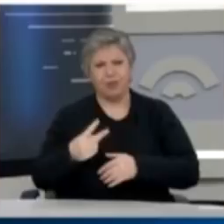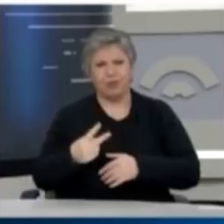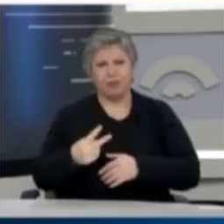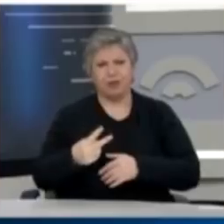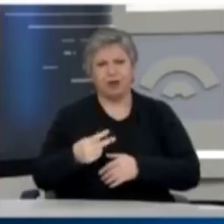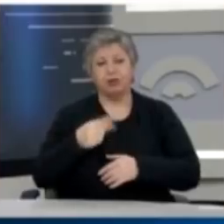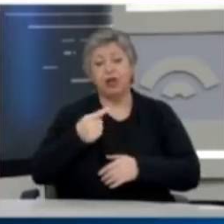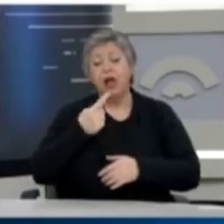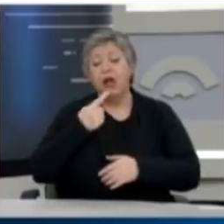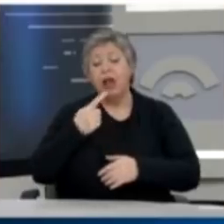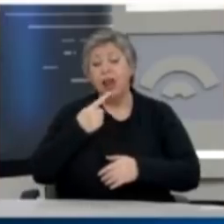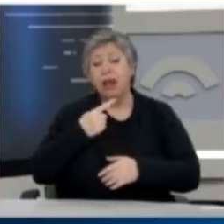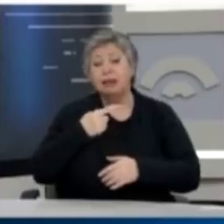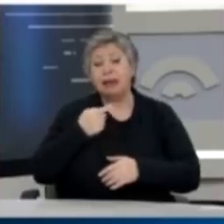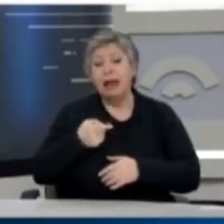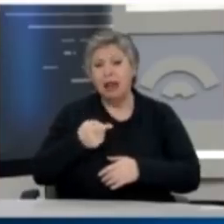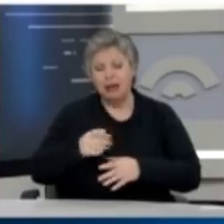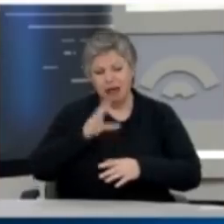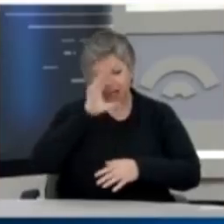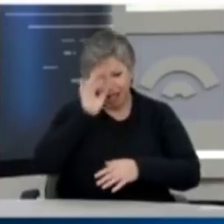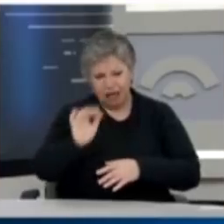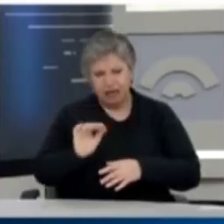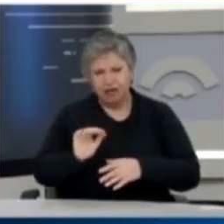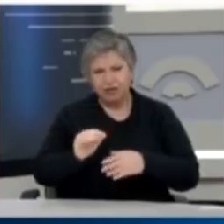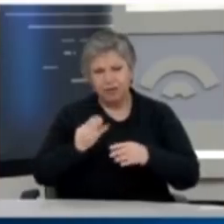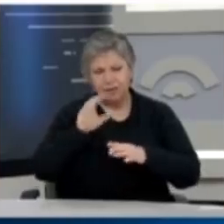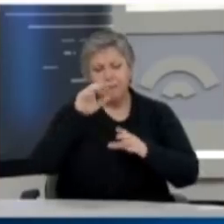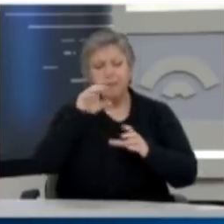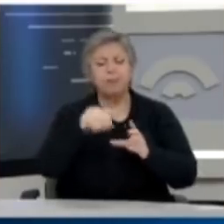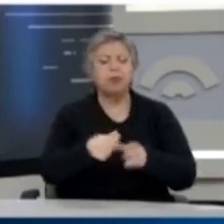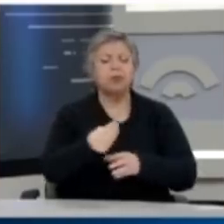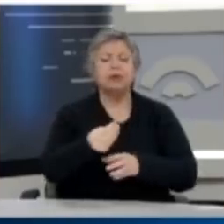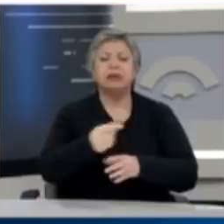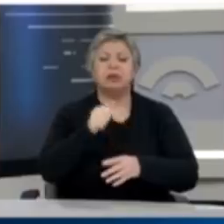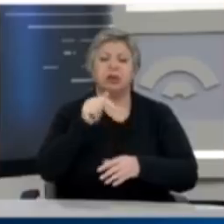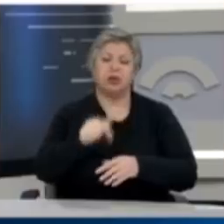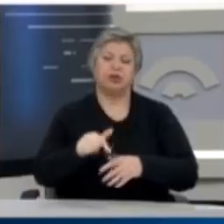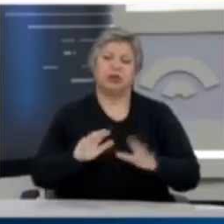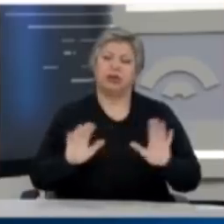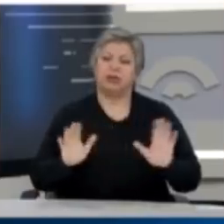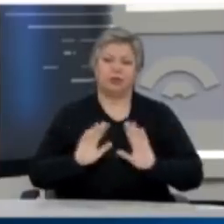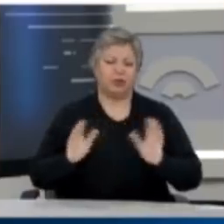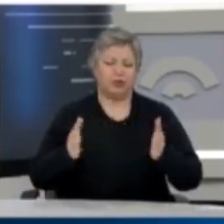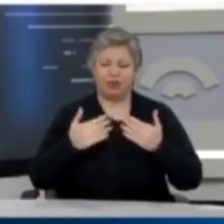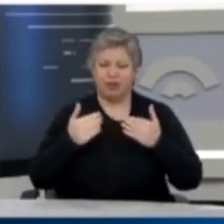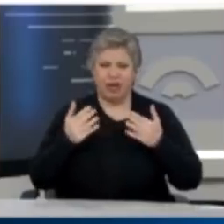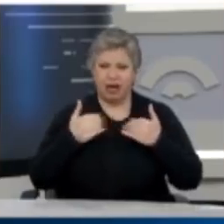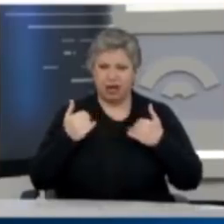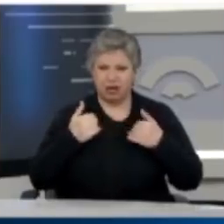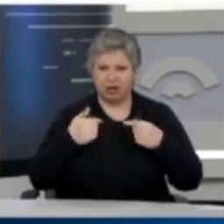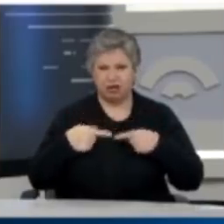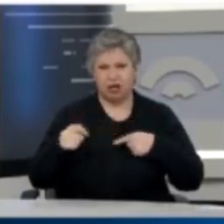όσο τις λέτε. Άλλωστε και σήμερα στο ισχύον Σύνταγμα υπάρχουν διακηρύξεις